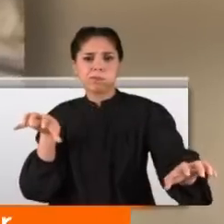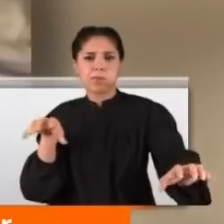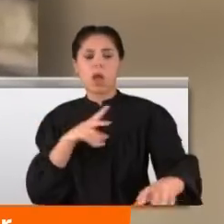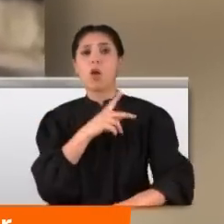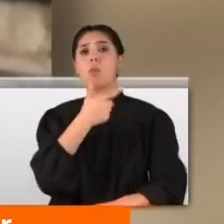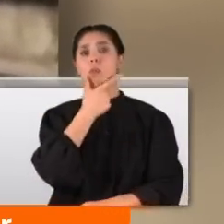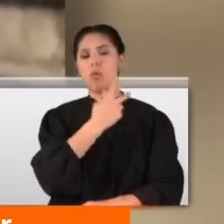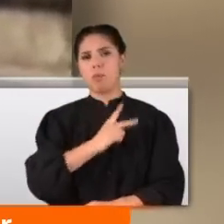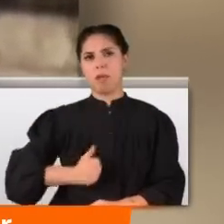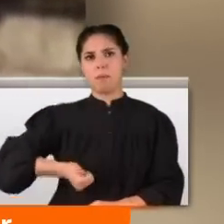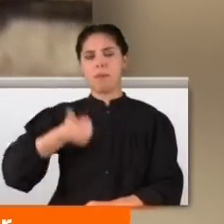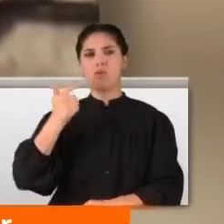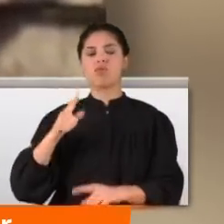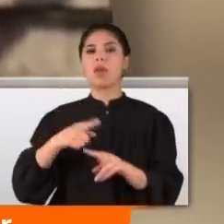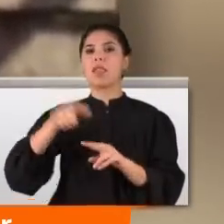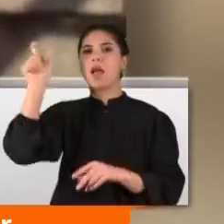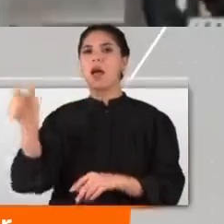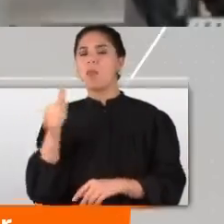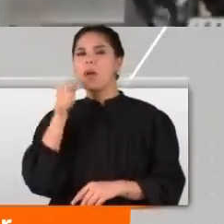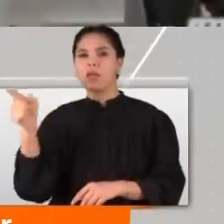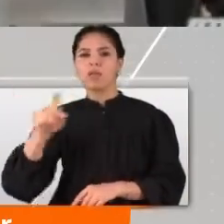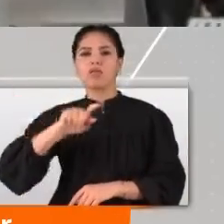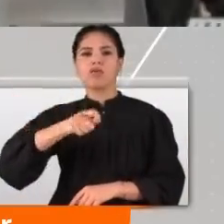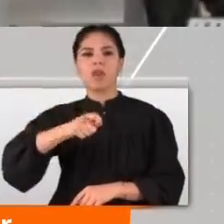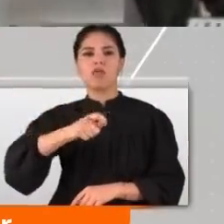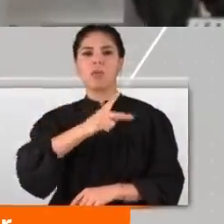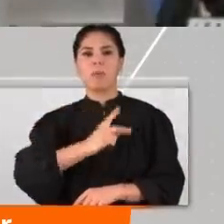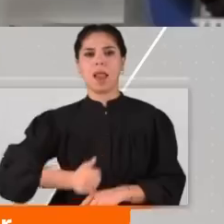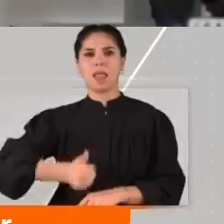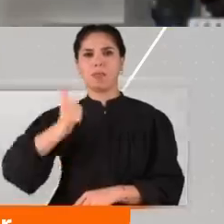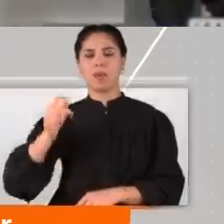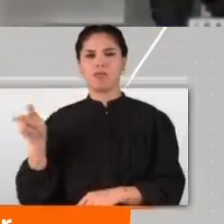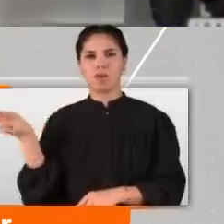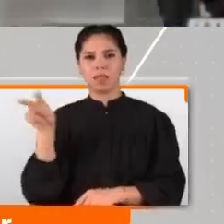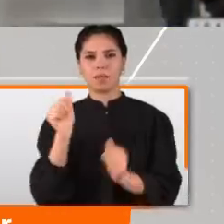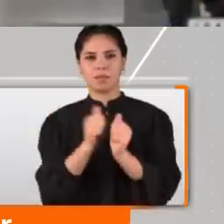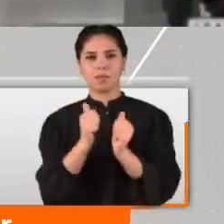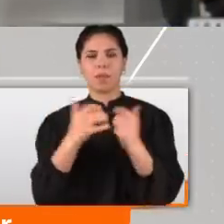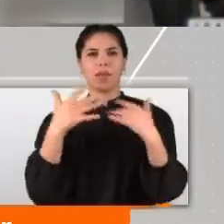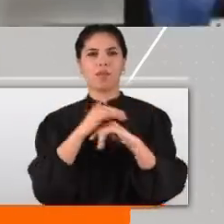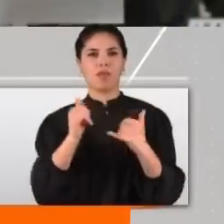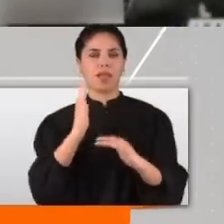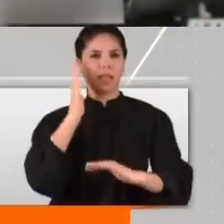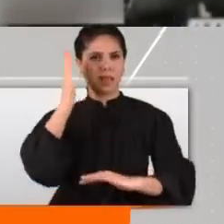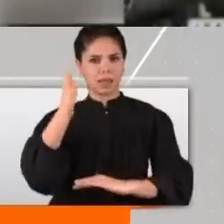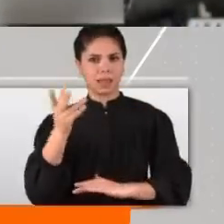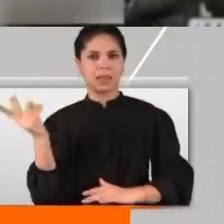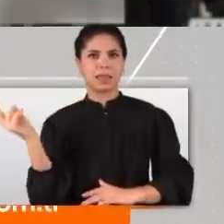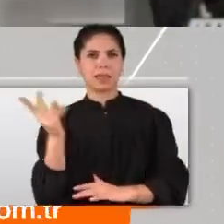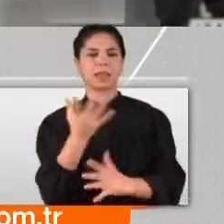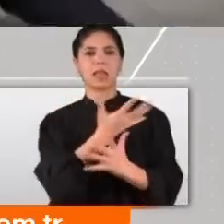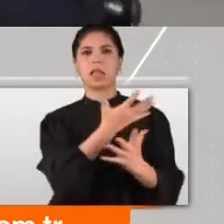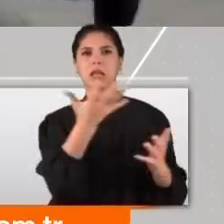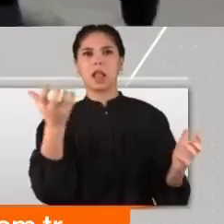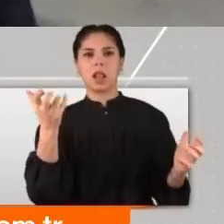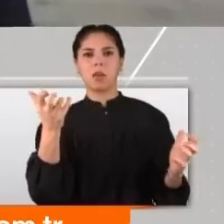Bodrum Belediye Başkanı Ahmet Aras, Çeşme Belediye Başkanı Muammer Ekrem Oran'la ilçedeki bir gece kulübüne gitmişti. Aras kalabalığın